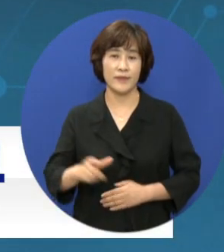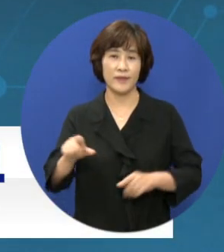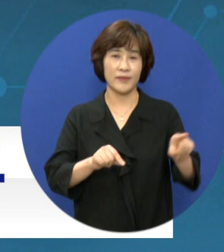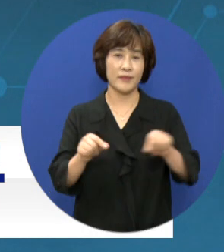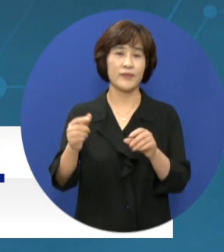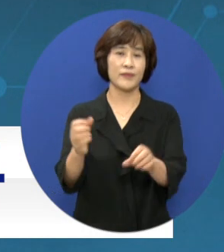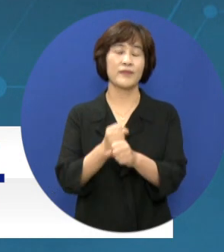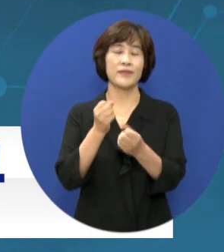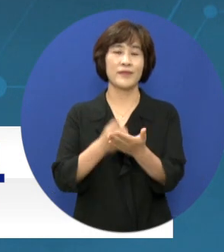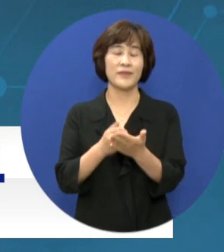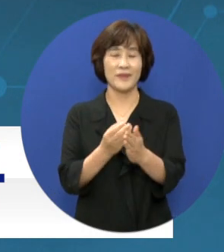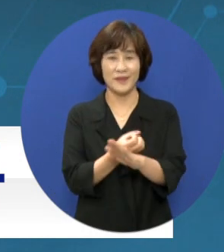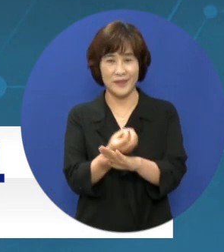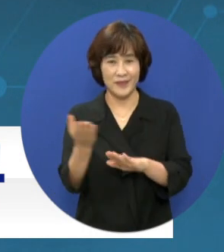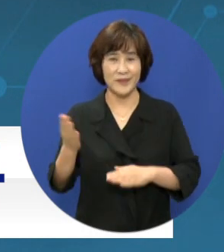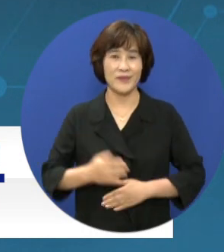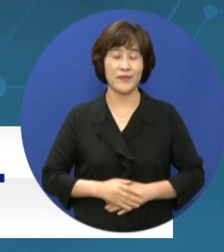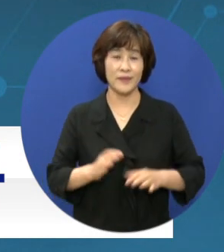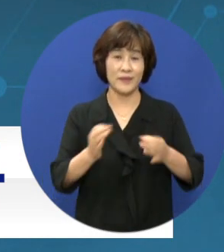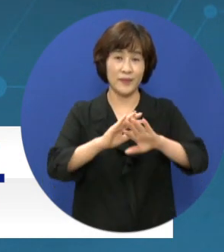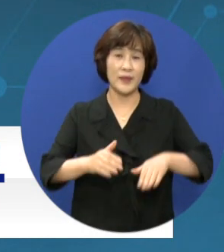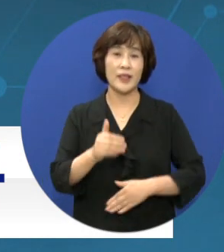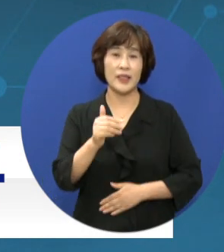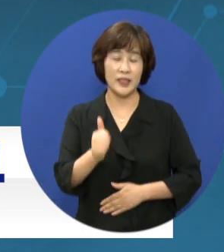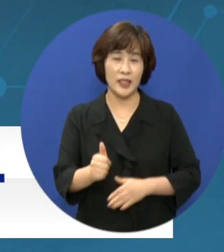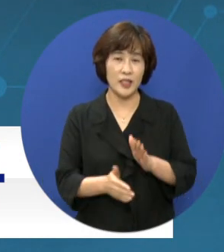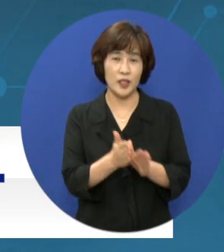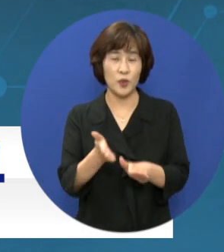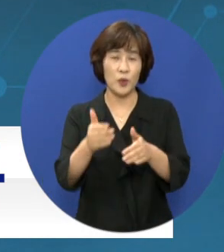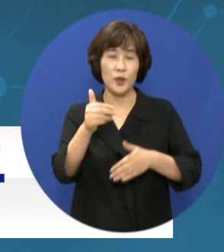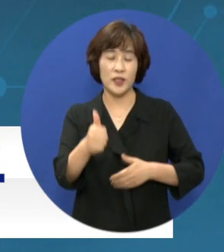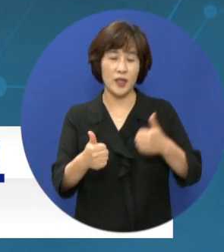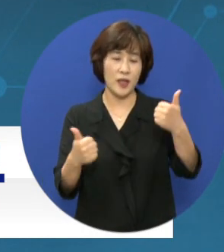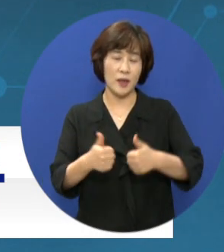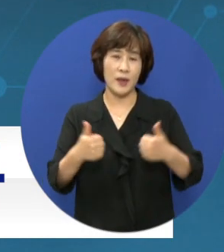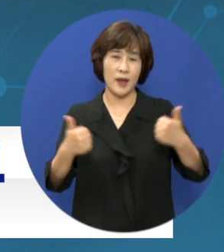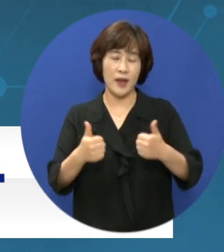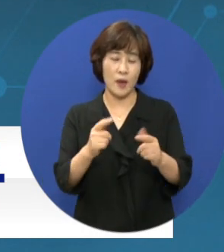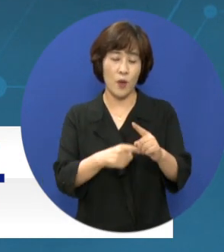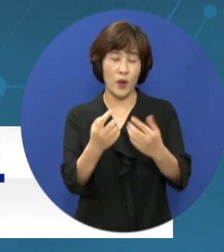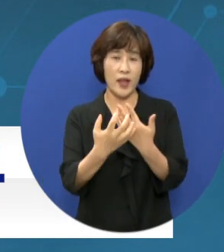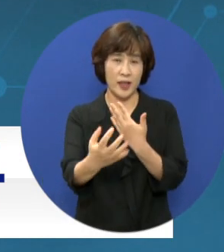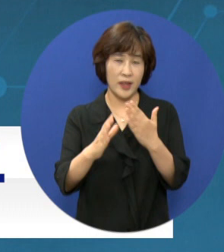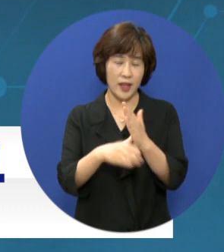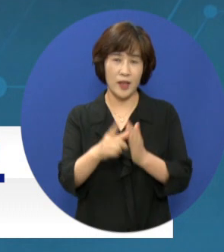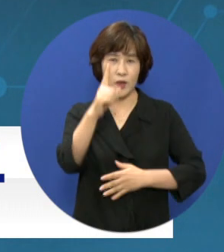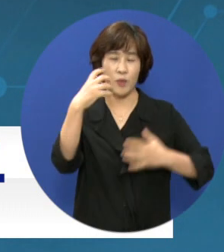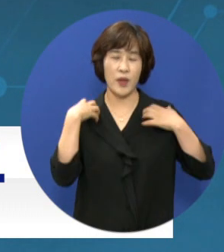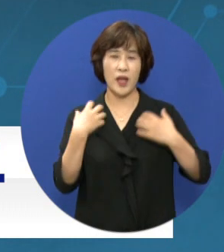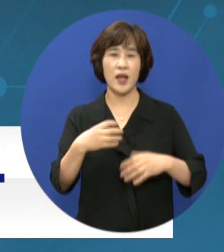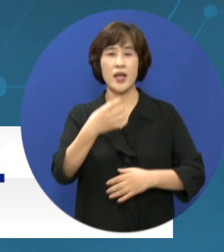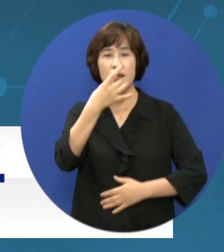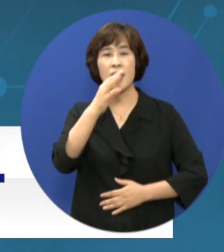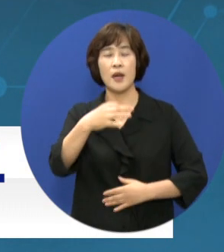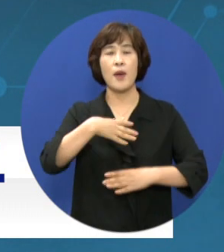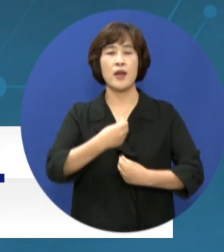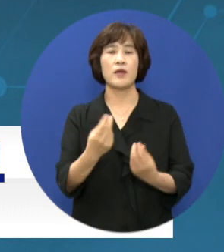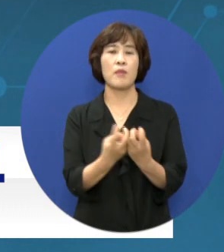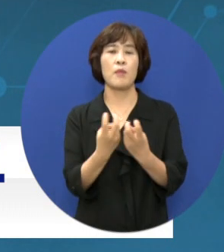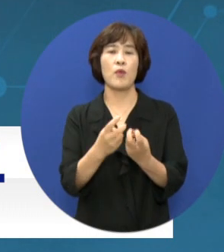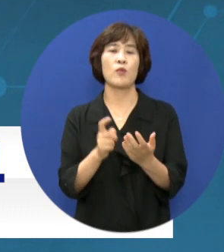계속해서 간추린 소식입니다 김흥국 전남지사 가 시 도지사 해외 총회에서 정부의 쌀값 안정 대책 마련을